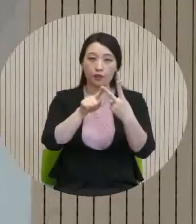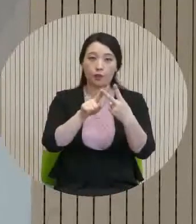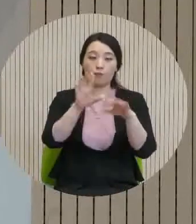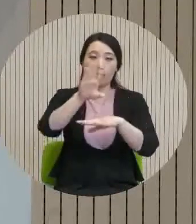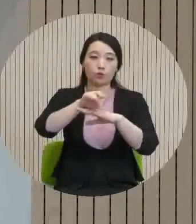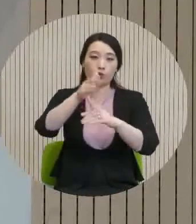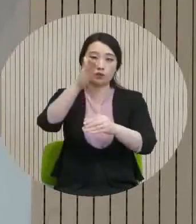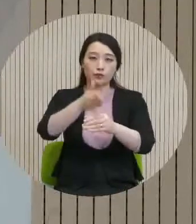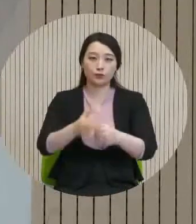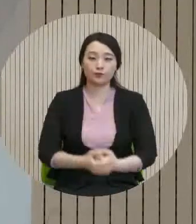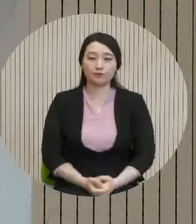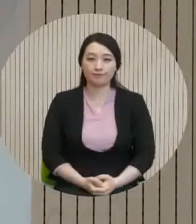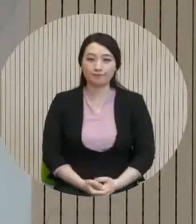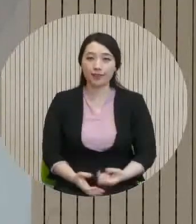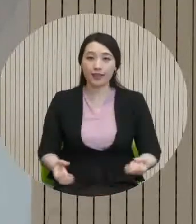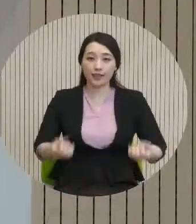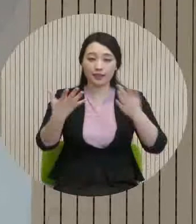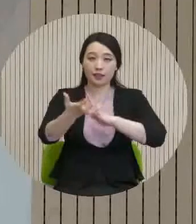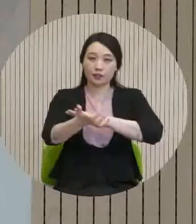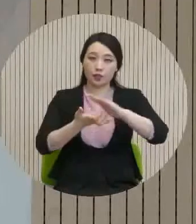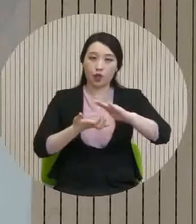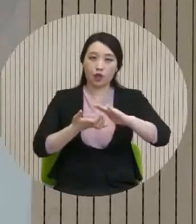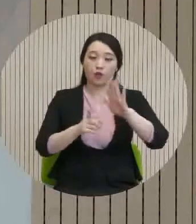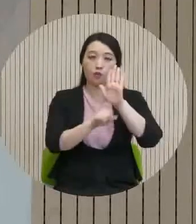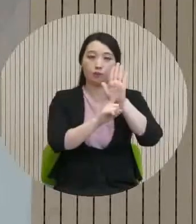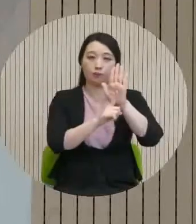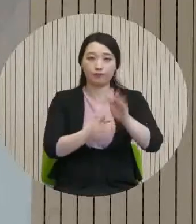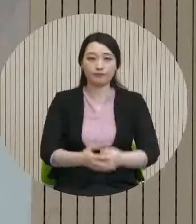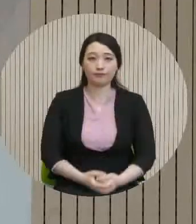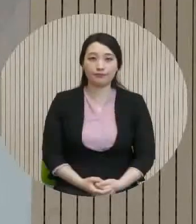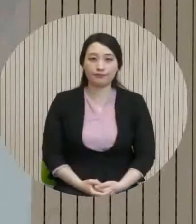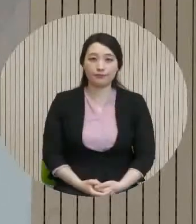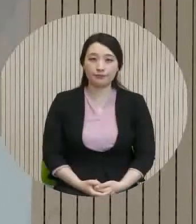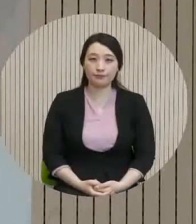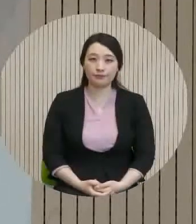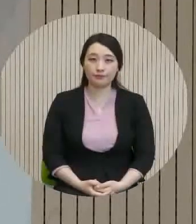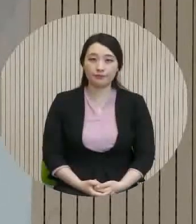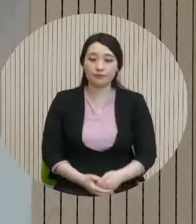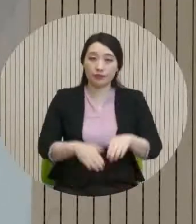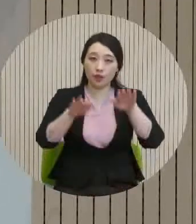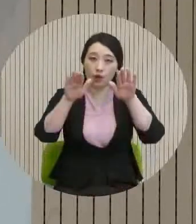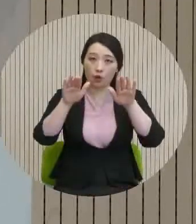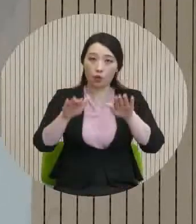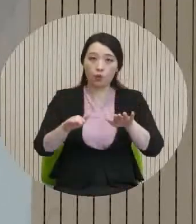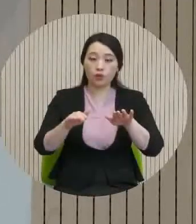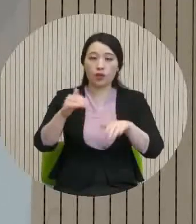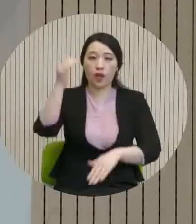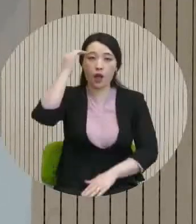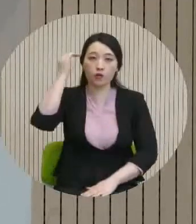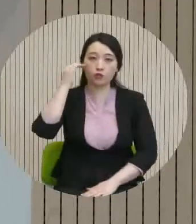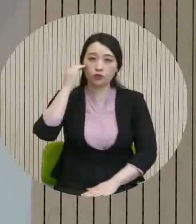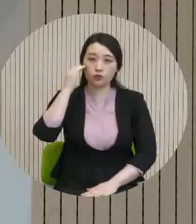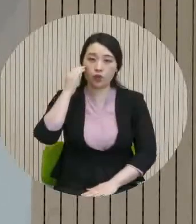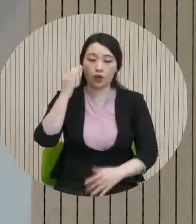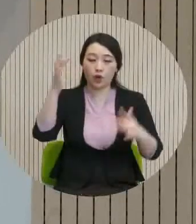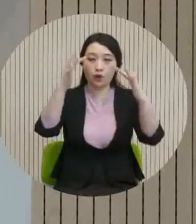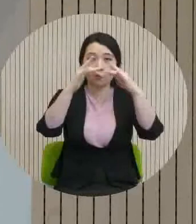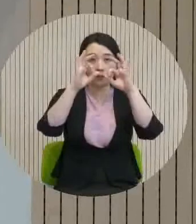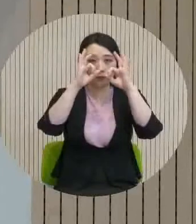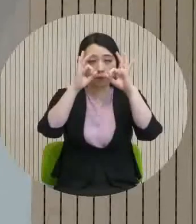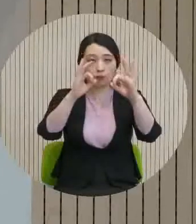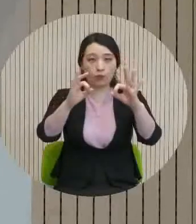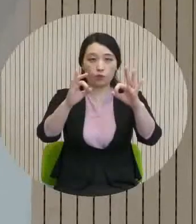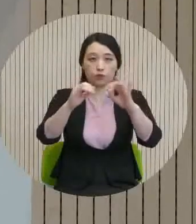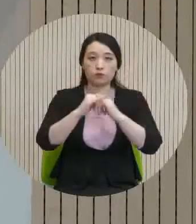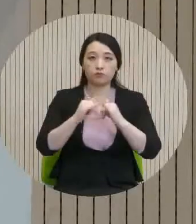two 있습니다. channels, one for 행사 진행에 Korean 앞서 한 and the 가지 other 안내 one for English. 말씀드리겠습니다. 오늘 Short 국내에서 housekeeping 온라인으로 note before we 시청하고 get 계시는 분들 started. If